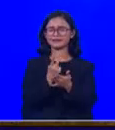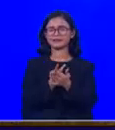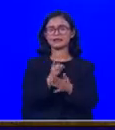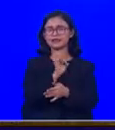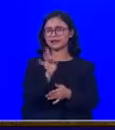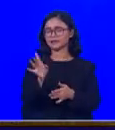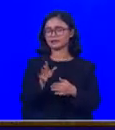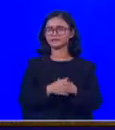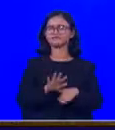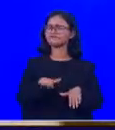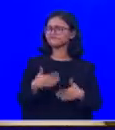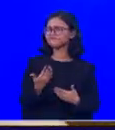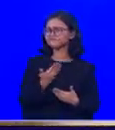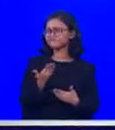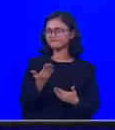kita lihat. Seperti apa ya?